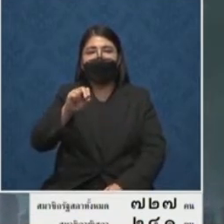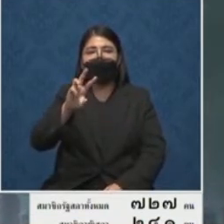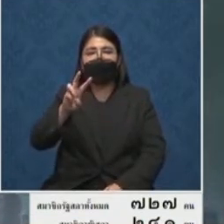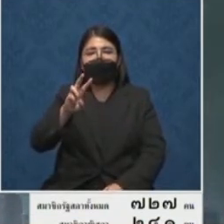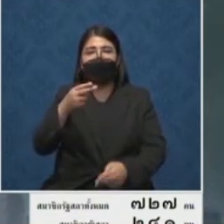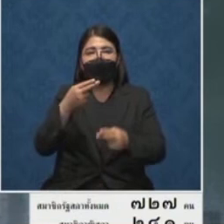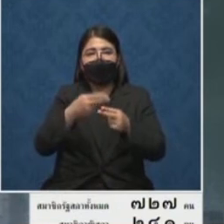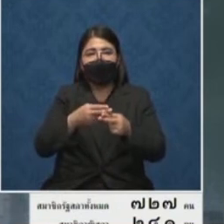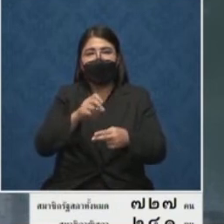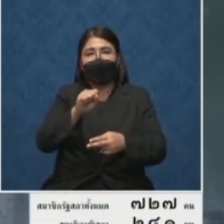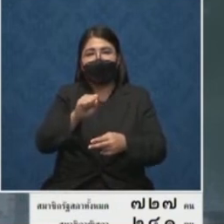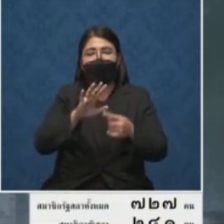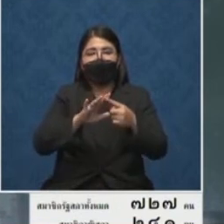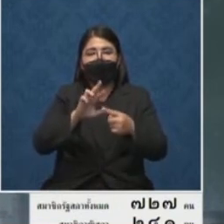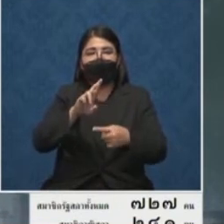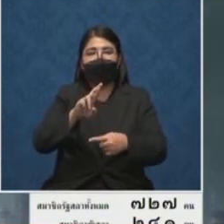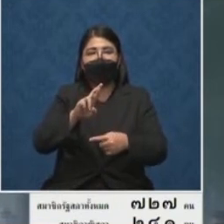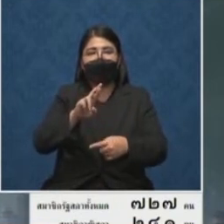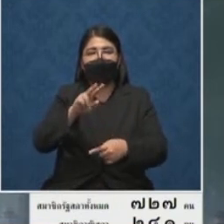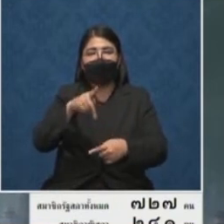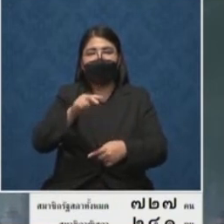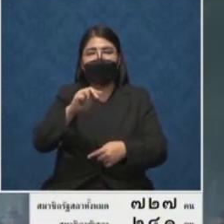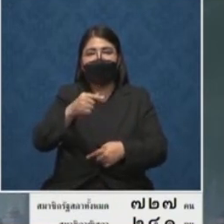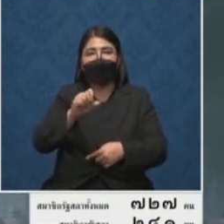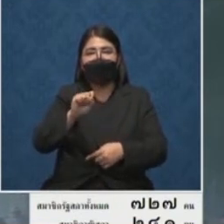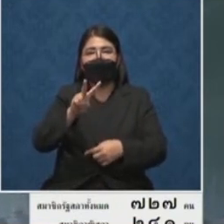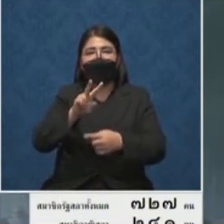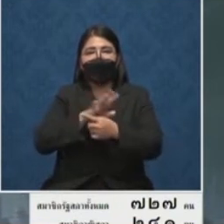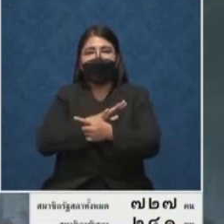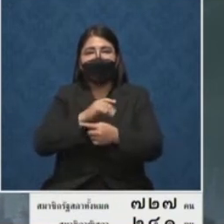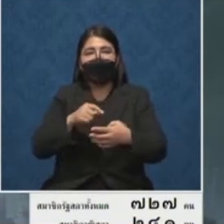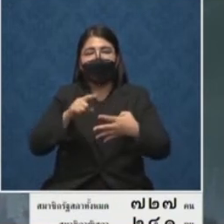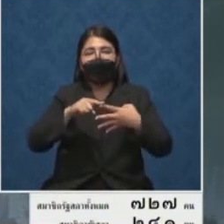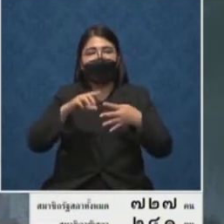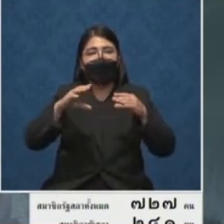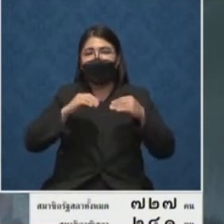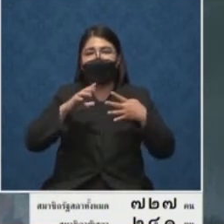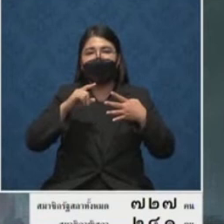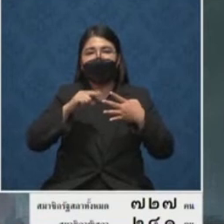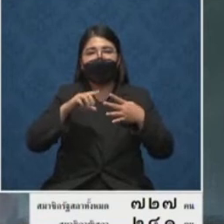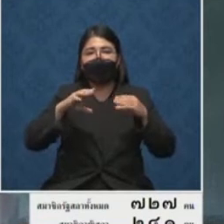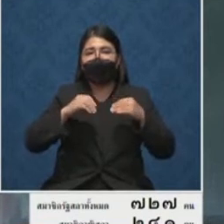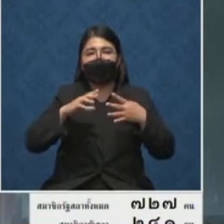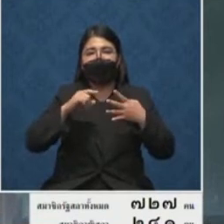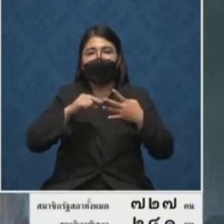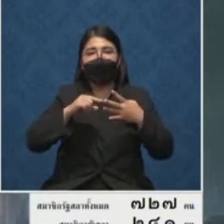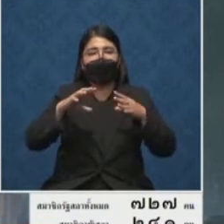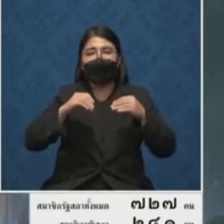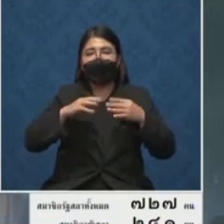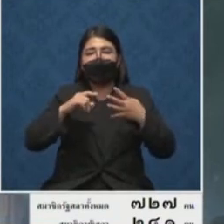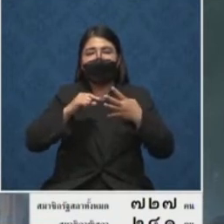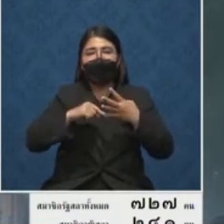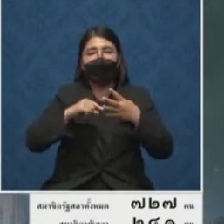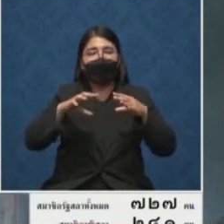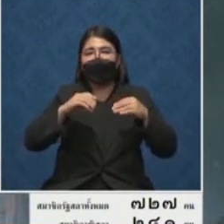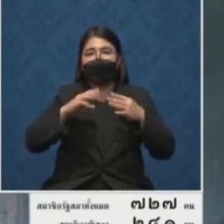636พลเอกสุรพงษ์สุวรรณอัต หนึ่งไม่รับหลักการสองไม่รับหลักการสาม